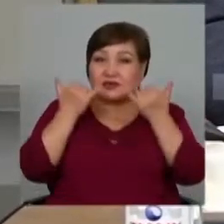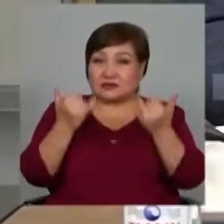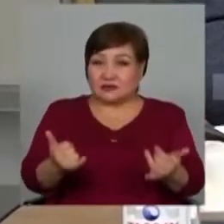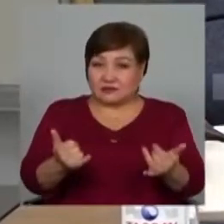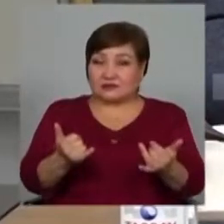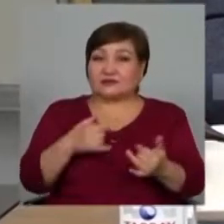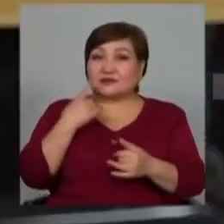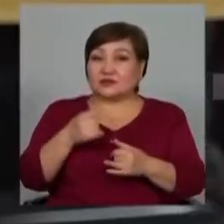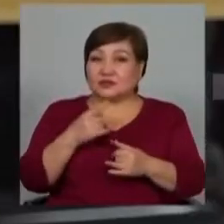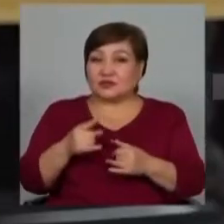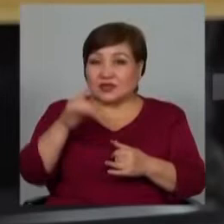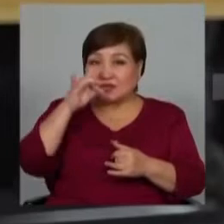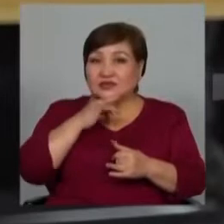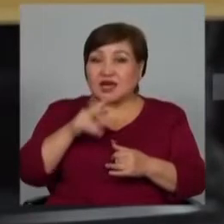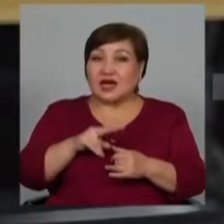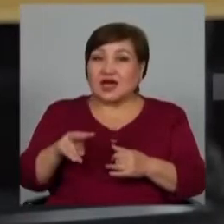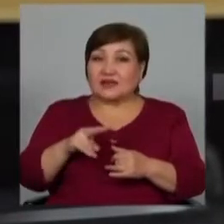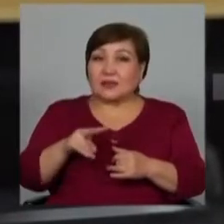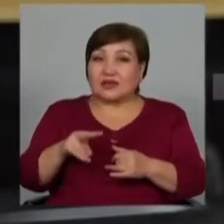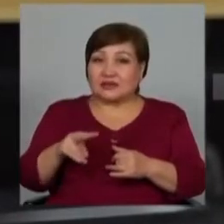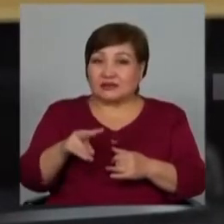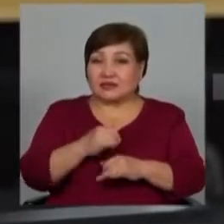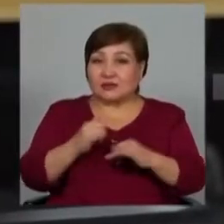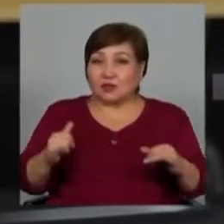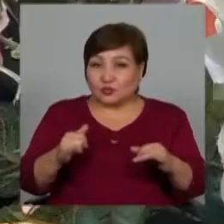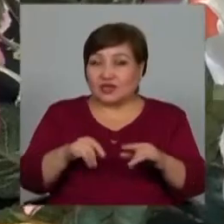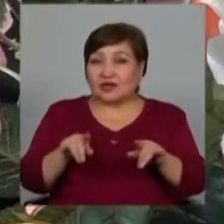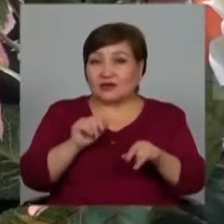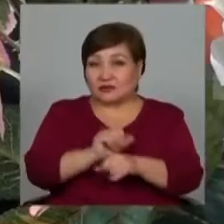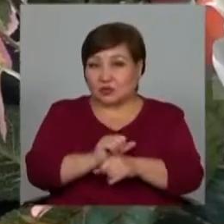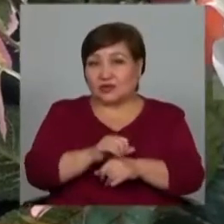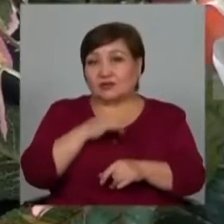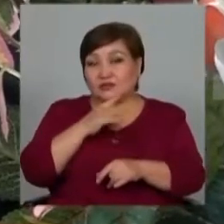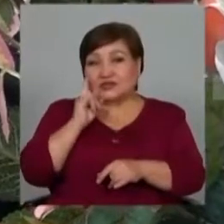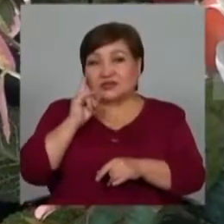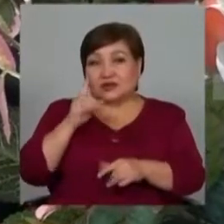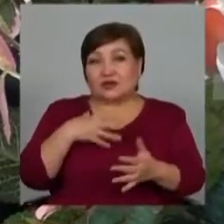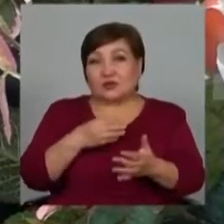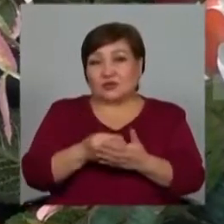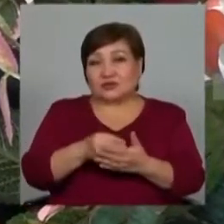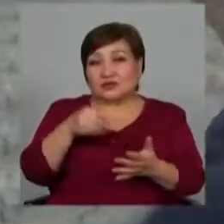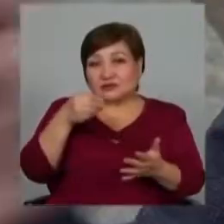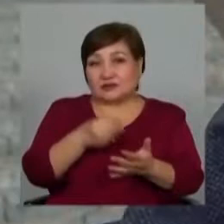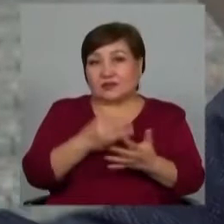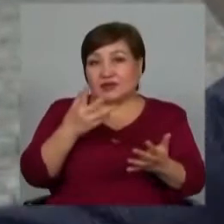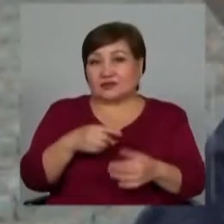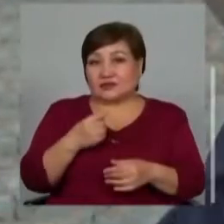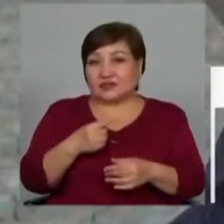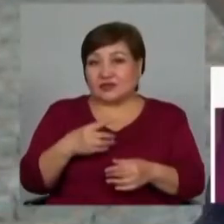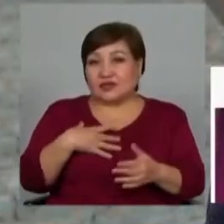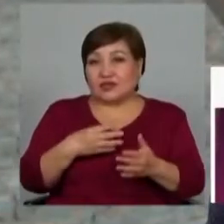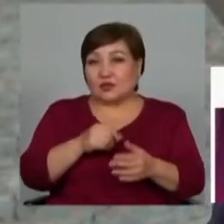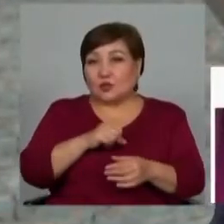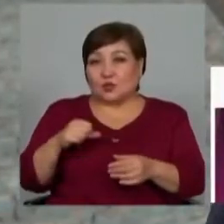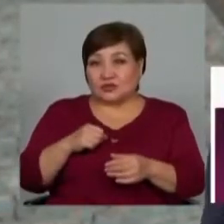ішіндегі қазақ әдебиетінің дамуына тоқталып, қаламгерлікті жанына жалау еткен жастарға өз бағасын берді. Шынымен мен өзім жастарды